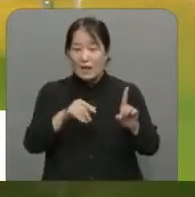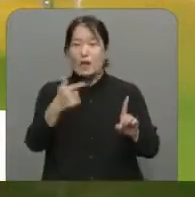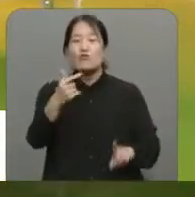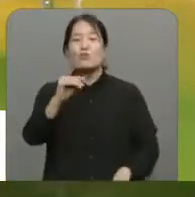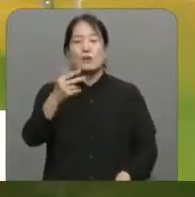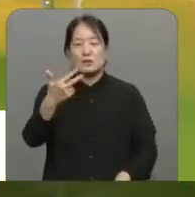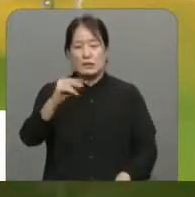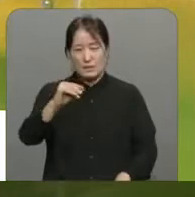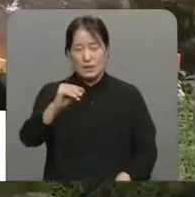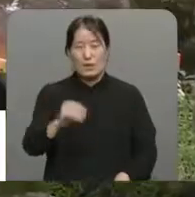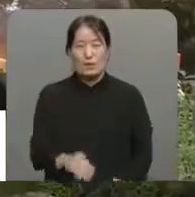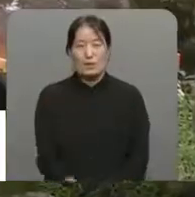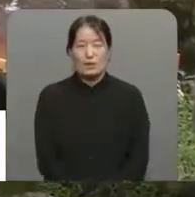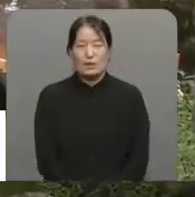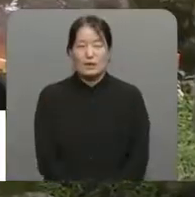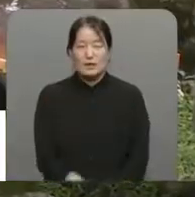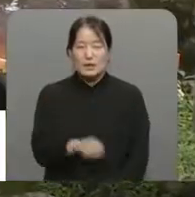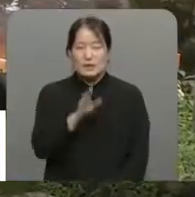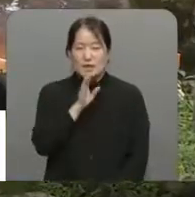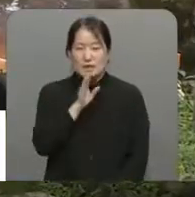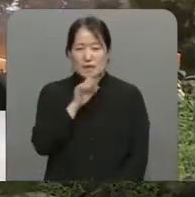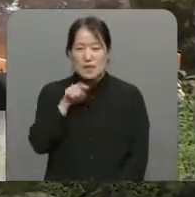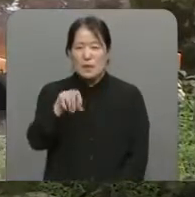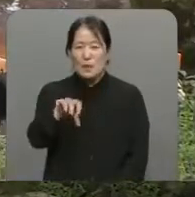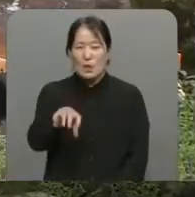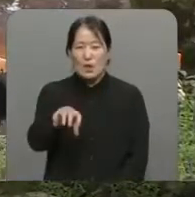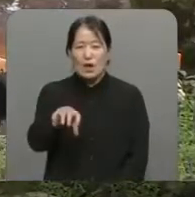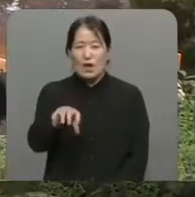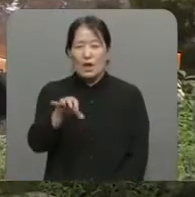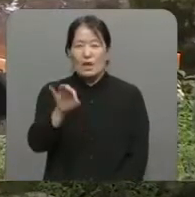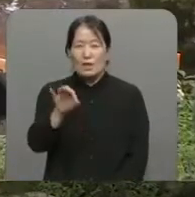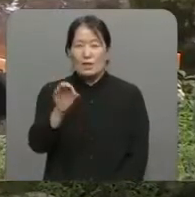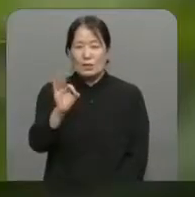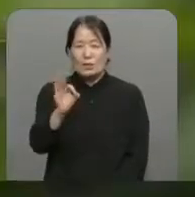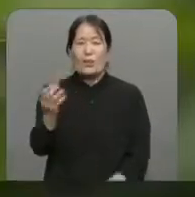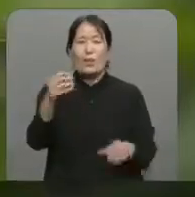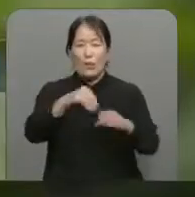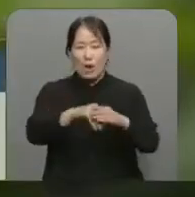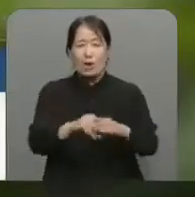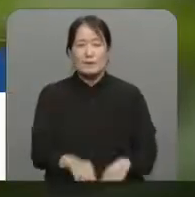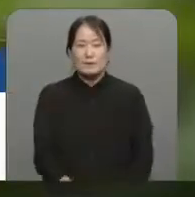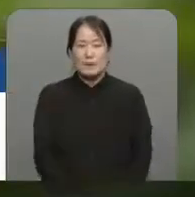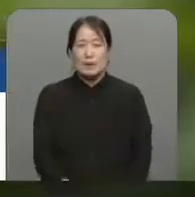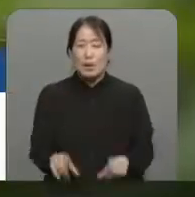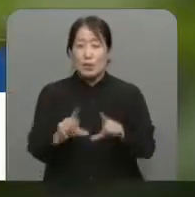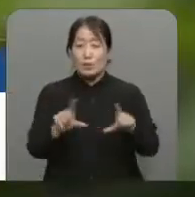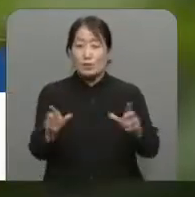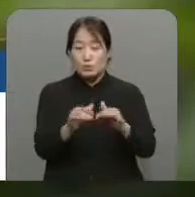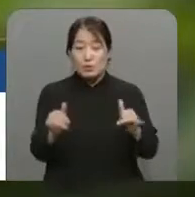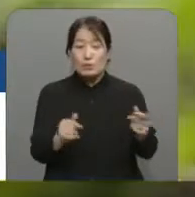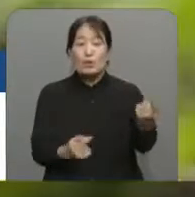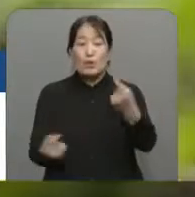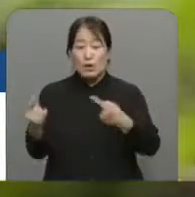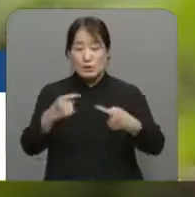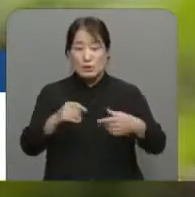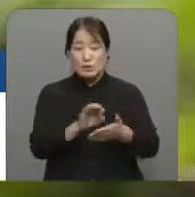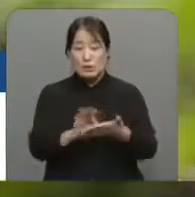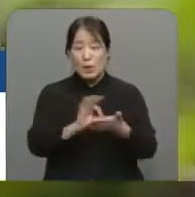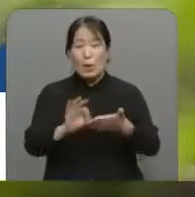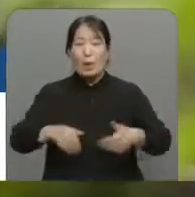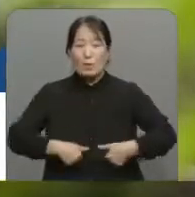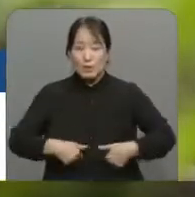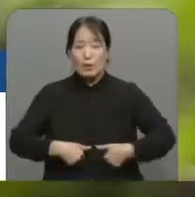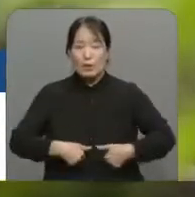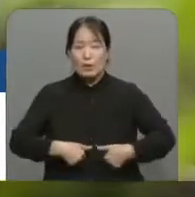7만 원씩 받습니다. 사실상의 자리세입니다. 일반인이 다 이용해야지. 들어가기 천만 원 쳤어. 저기